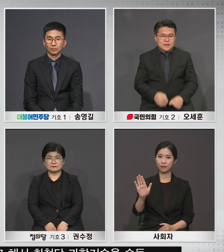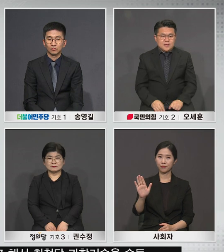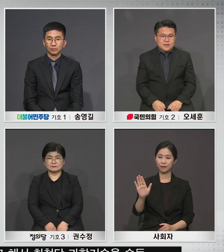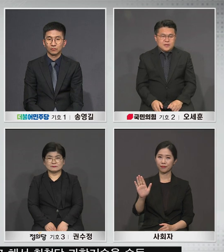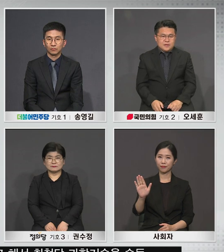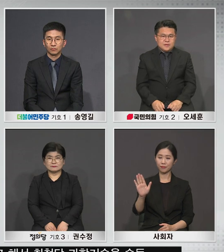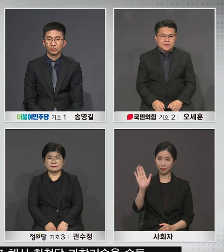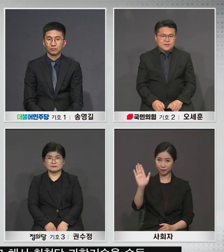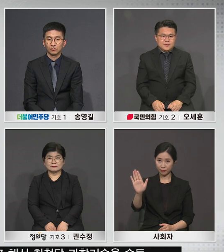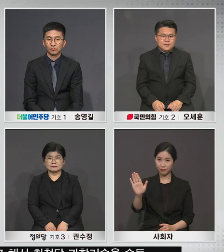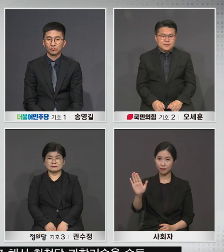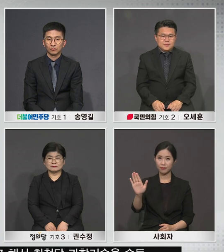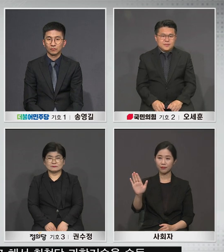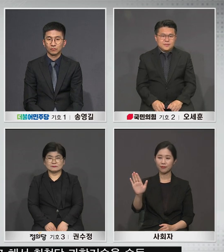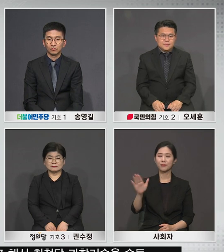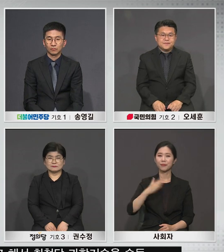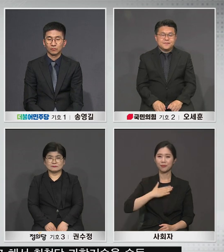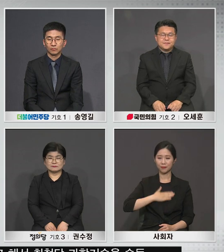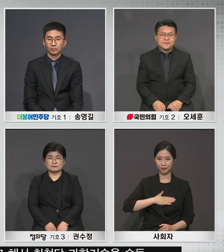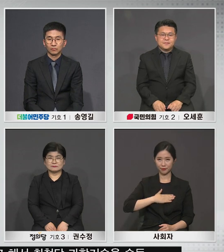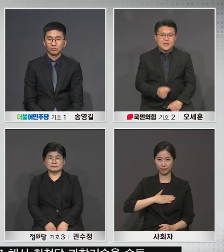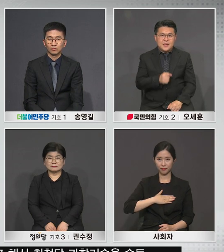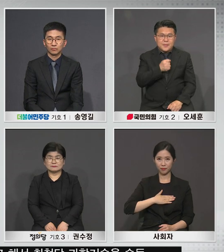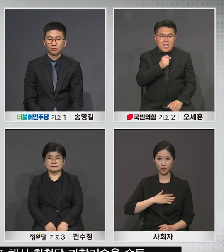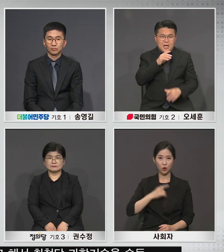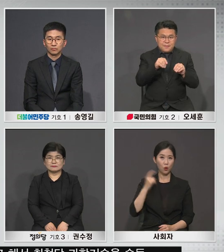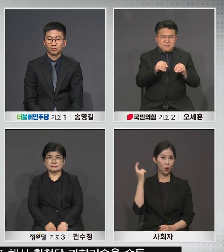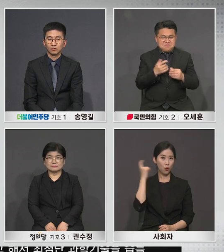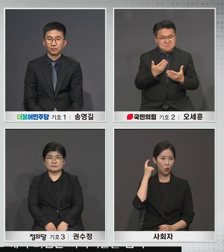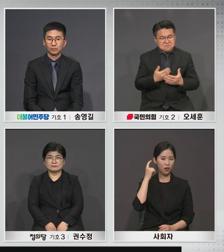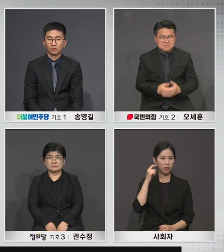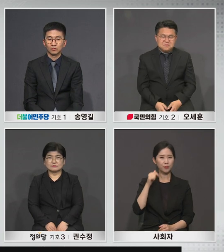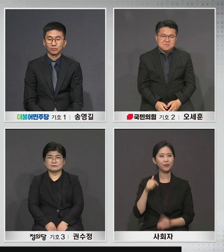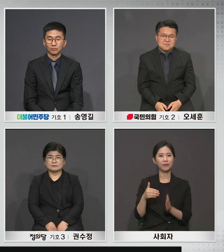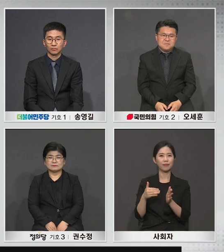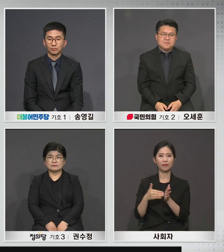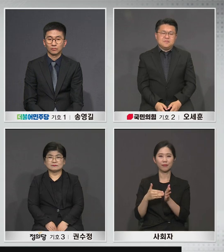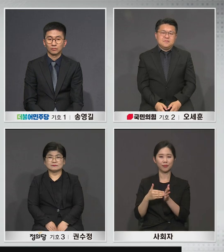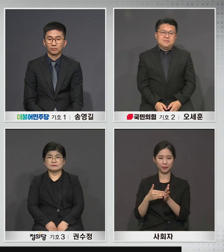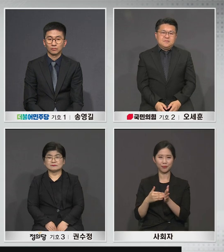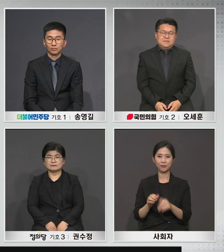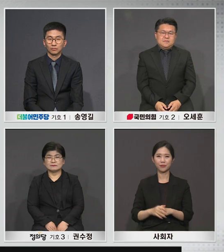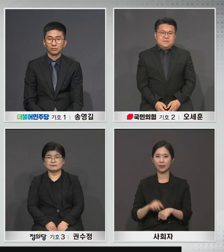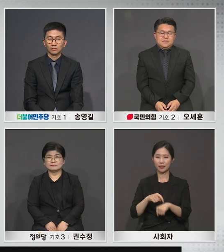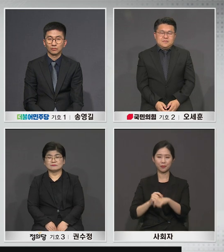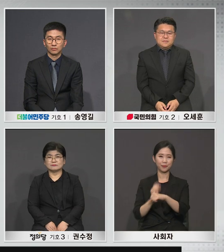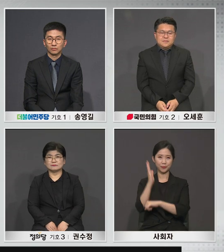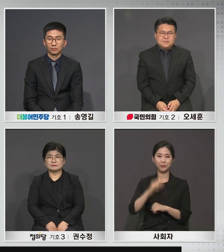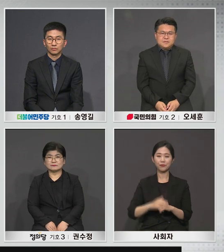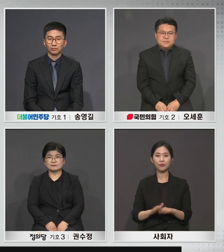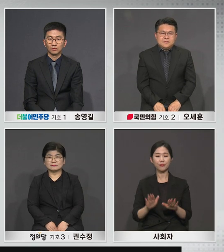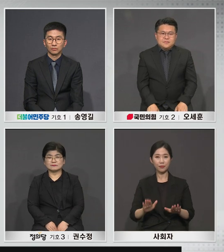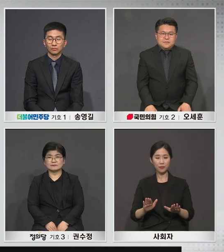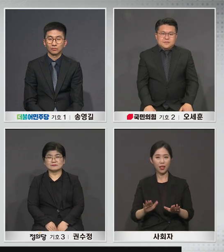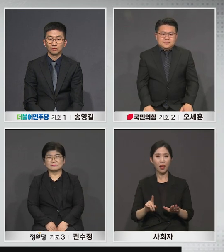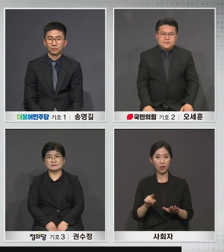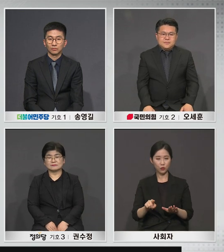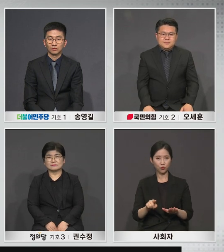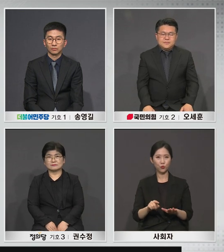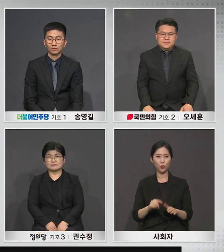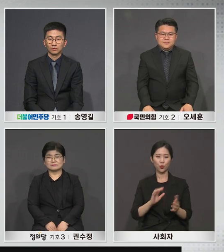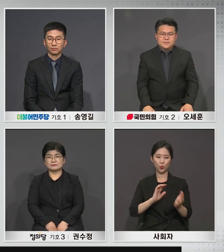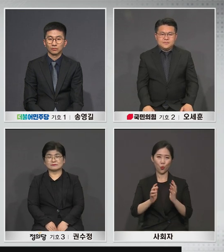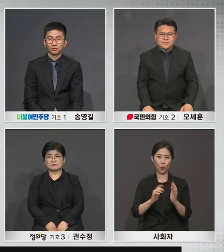창업으로 해드리겠습니다. 알겠습니다. 마이크가 좀 꺼져서요. 이제 그러면 이게 관련된 토론 이어갈